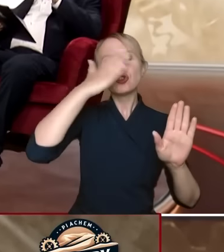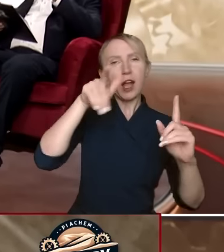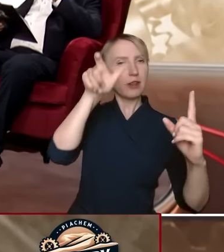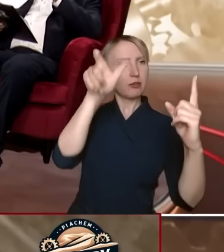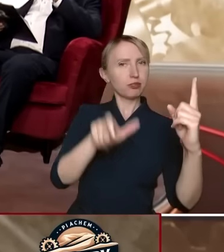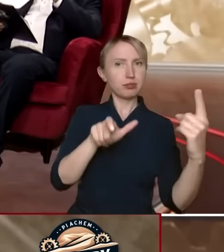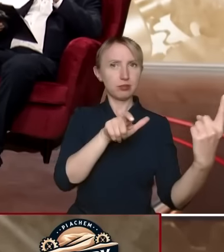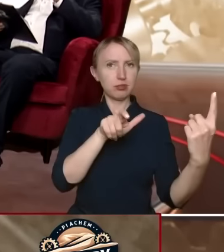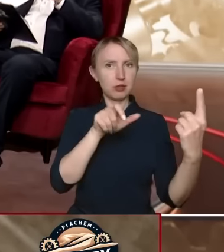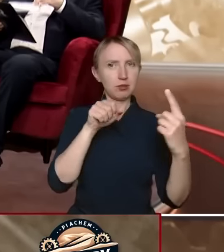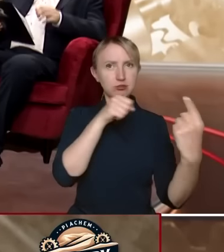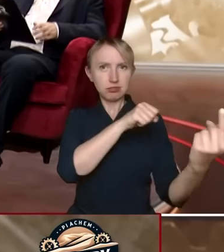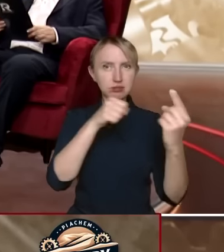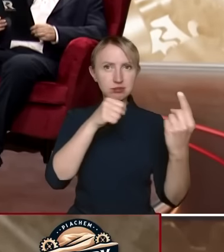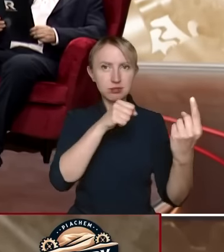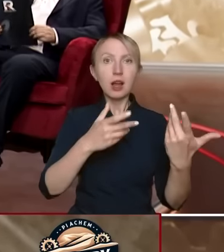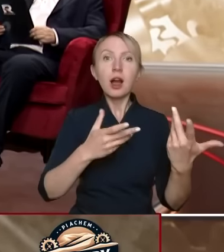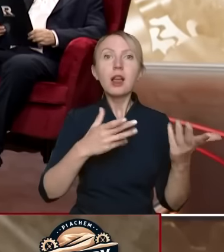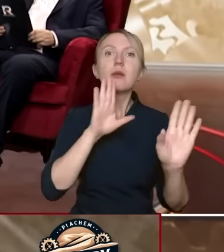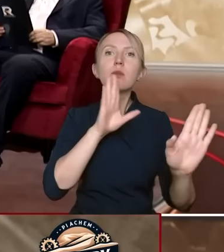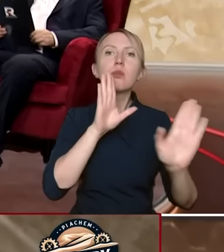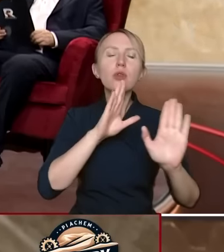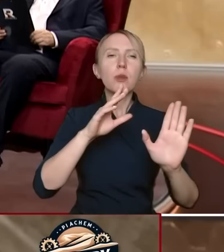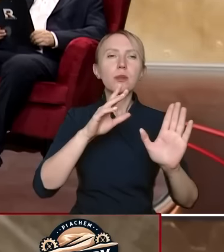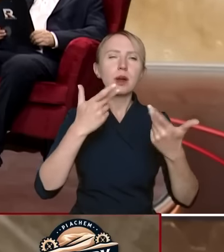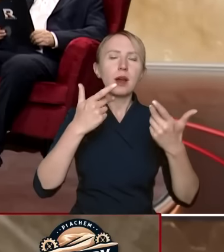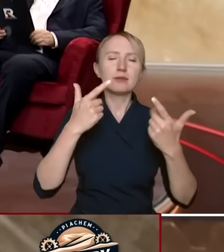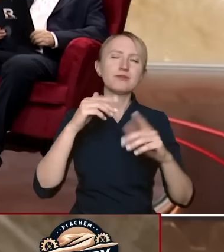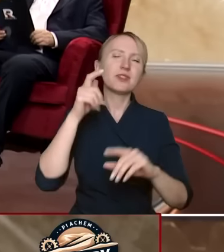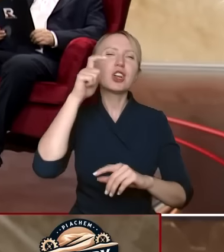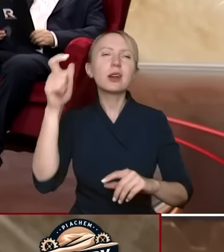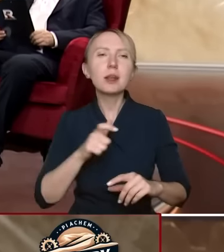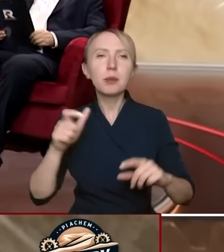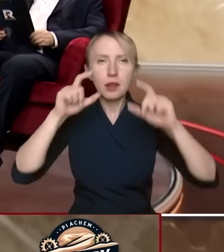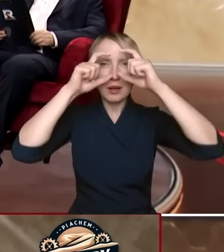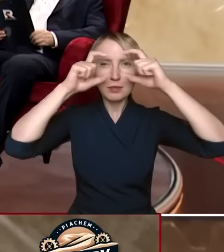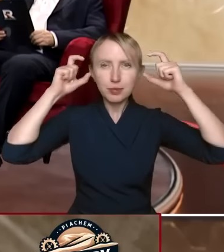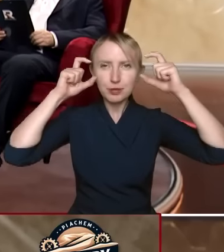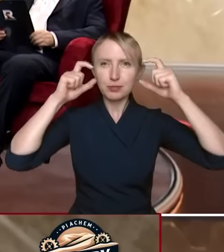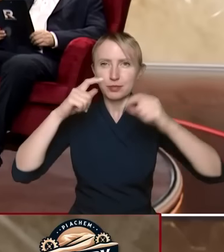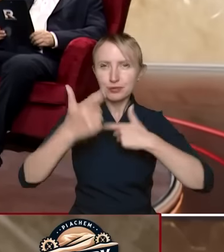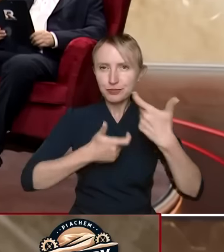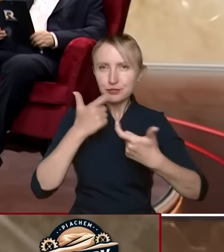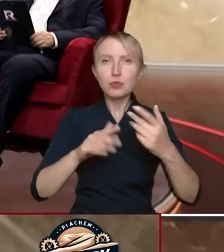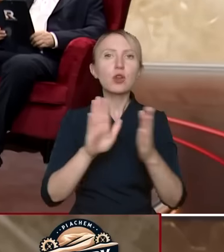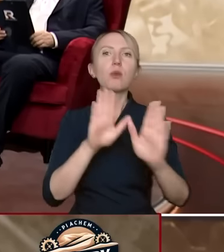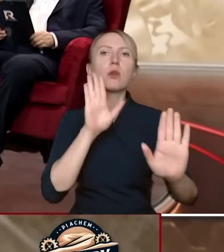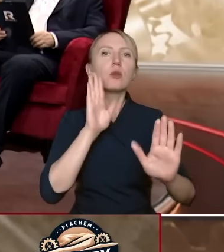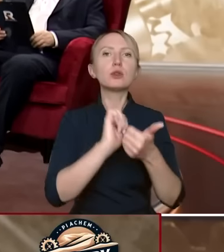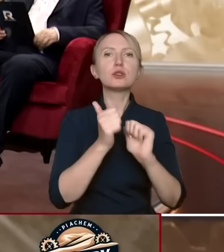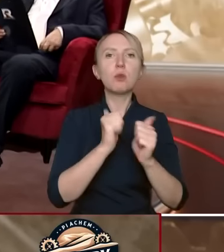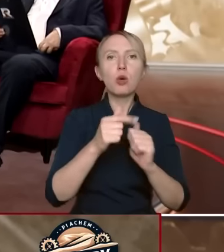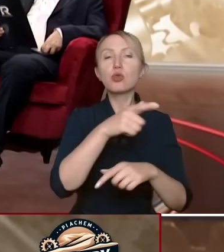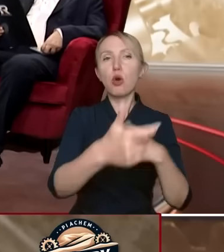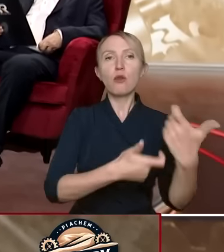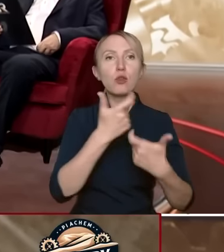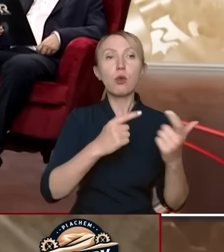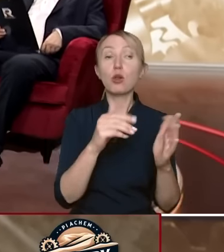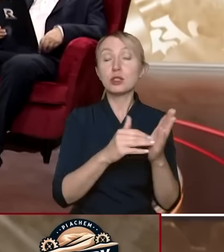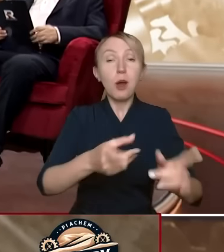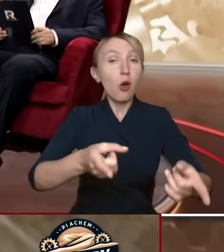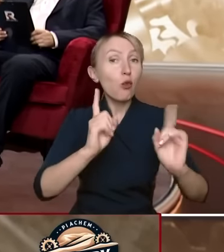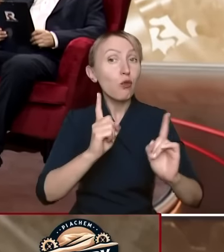te nawiązania do jakichś takich kryminalistów, może to są kryminaliści teraz polityczno-sportowi, bo trzeba uważać, co się mówi, kogo